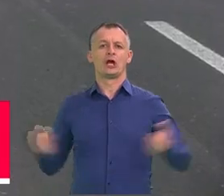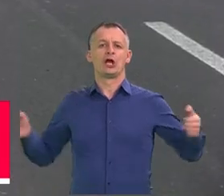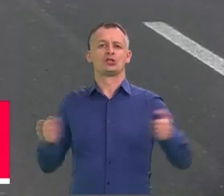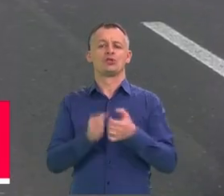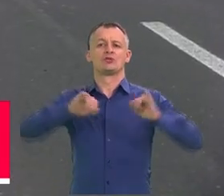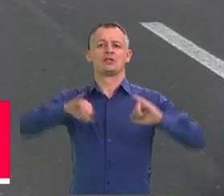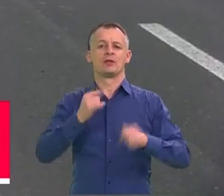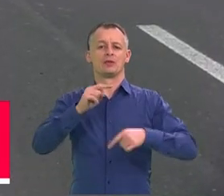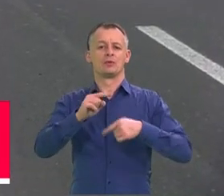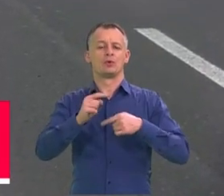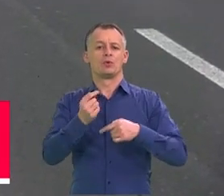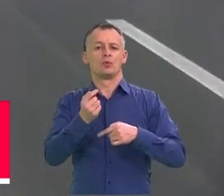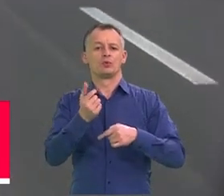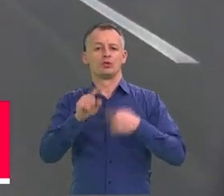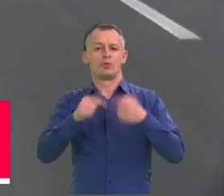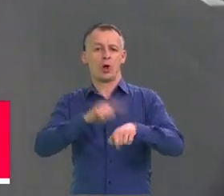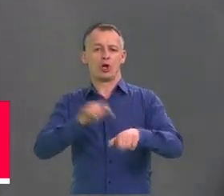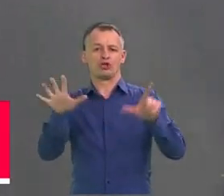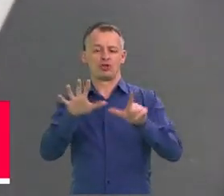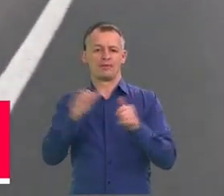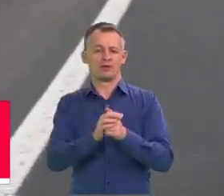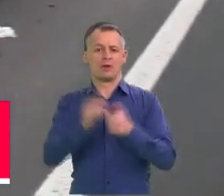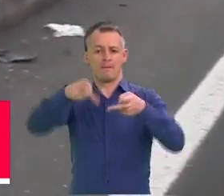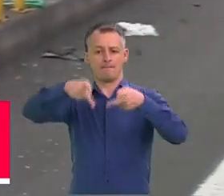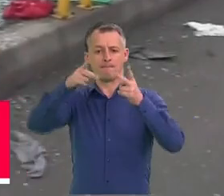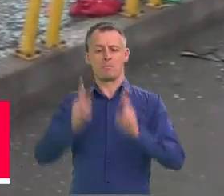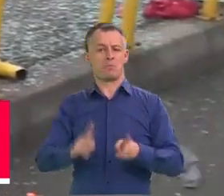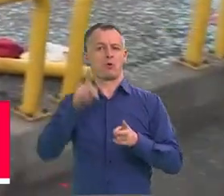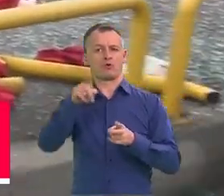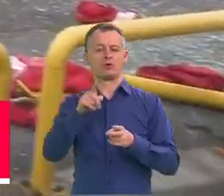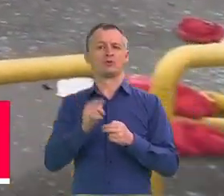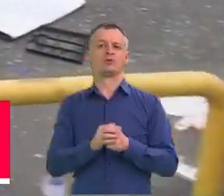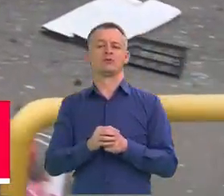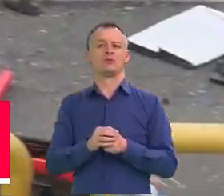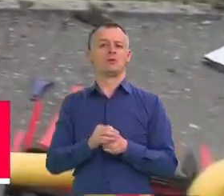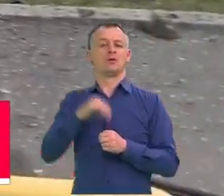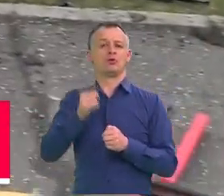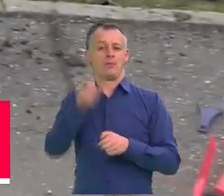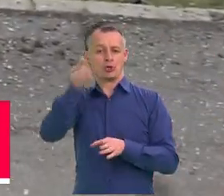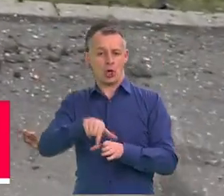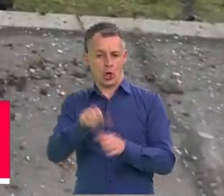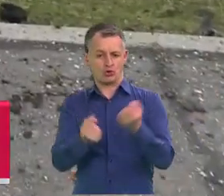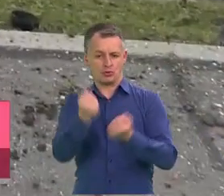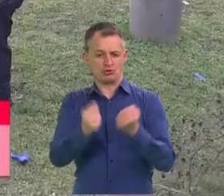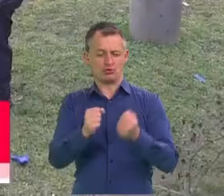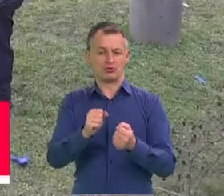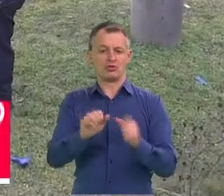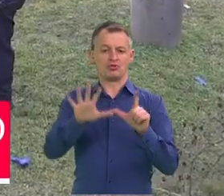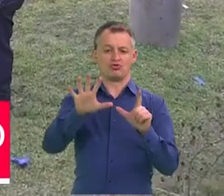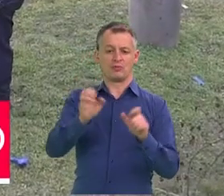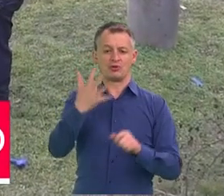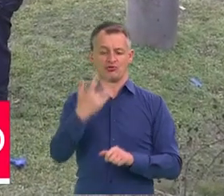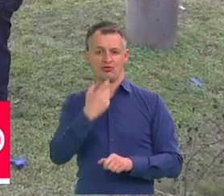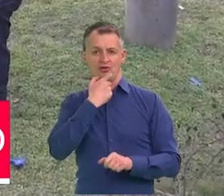Accidentul a avut loc puțin după ora 7, pe podul care leagă centrul Aradului de cartierul Michalaca. Șoferul, în vârstă de 75 de ani, a